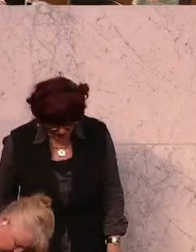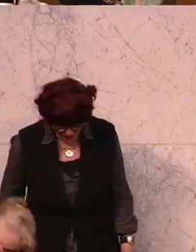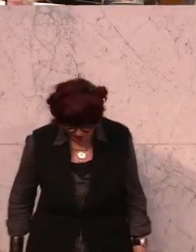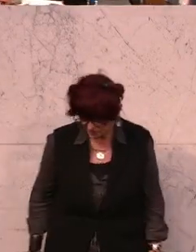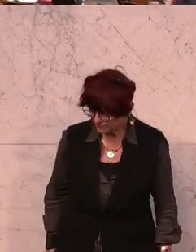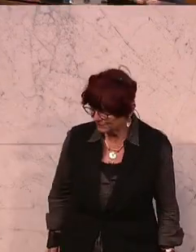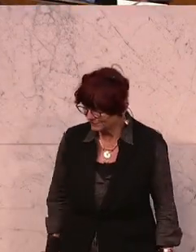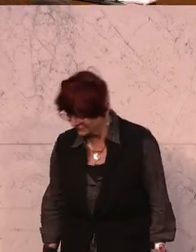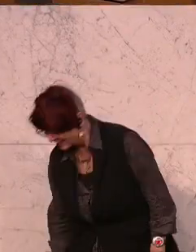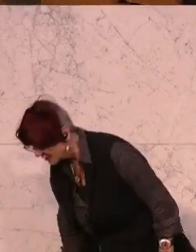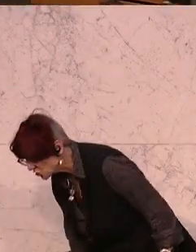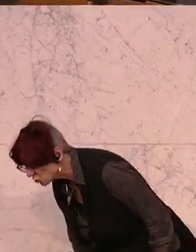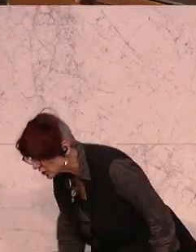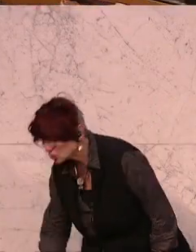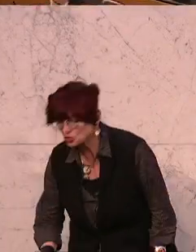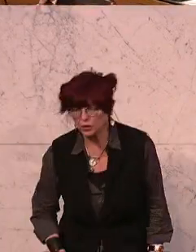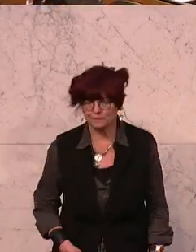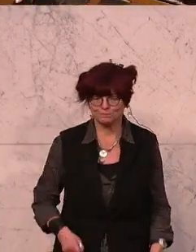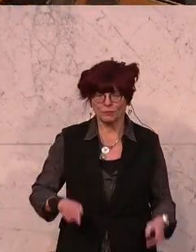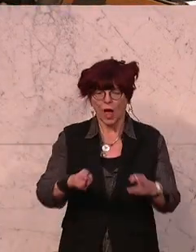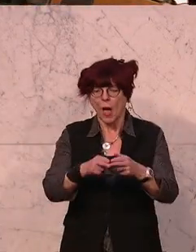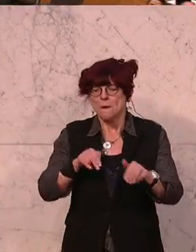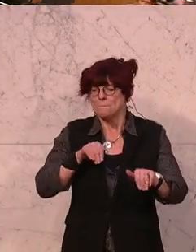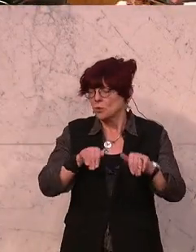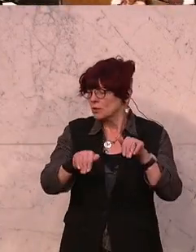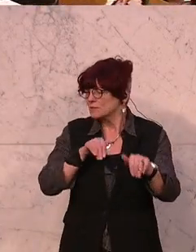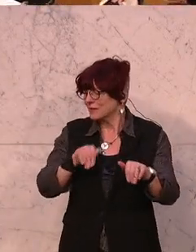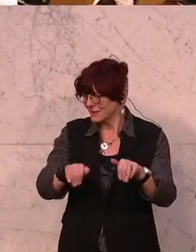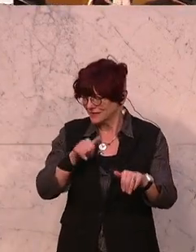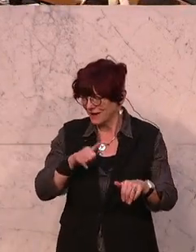begründet die kurze Debatte auf Wunsch der SPÖ zum Thema Teuerung.